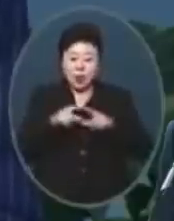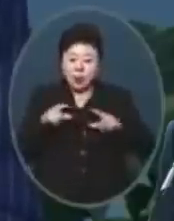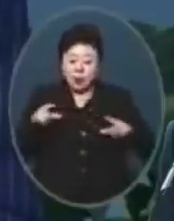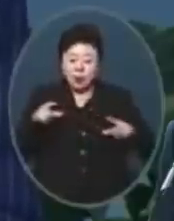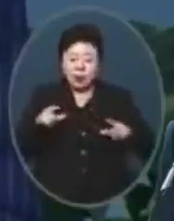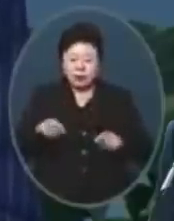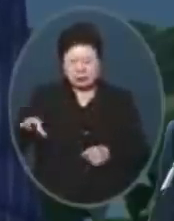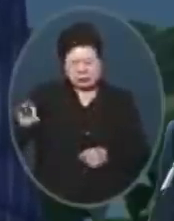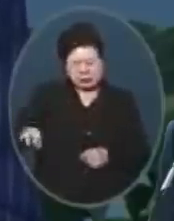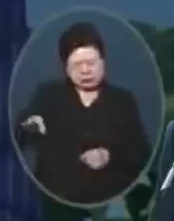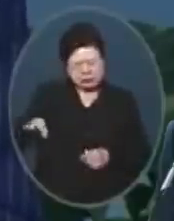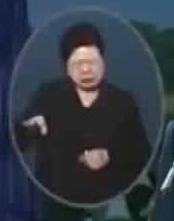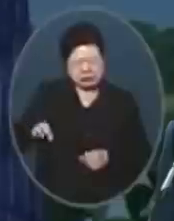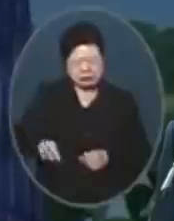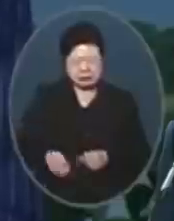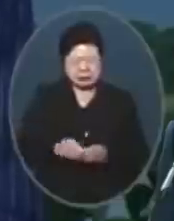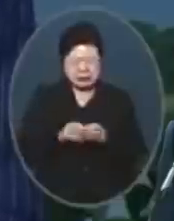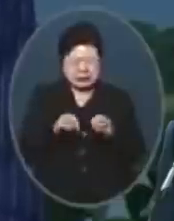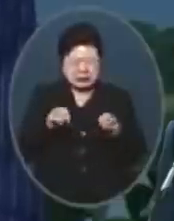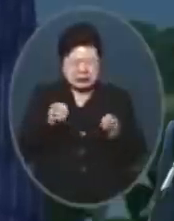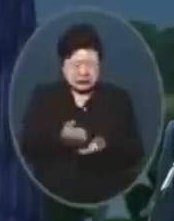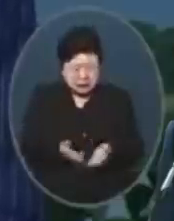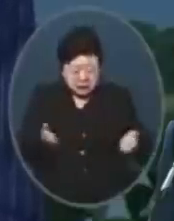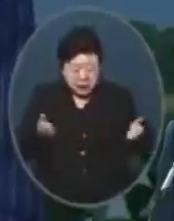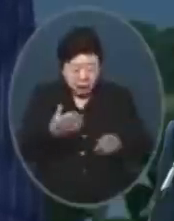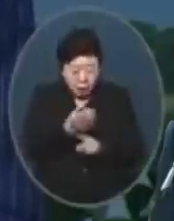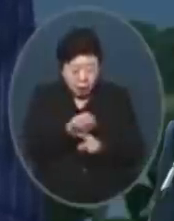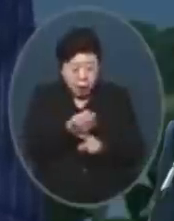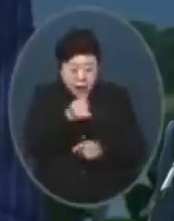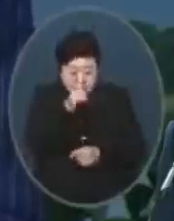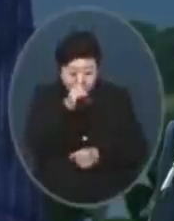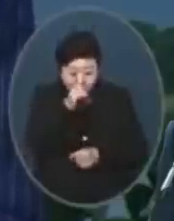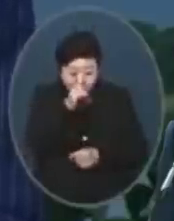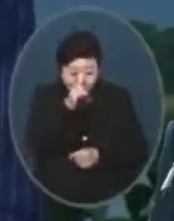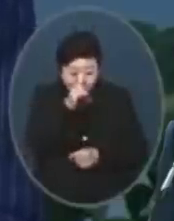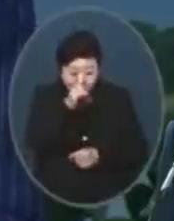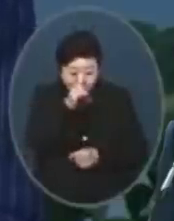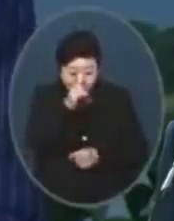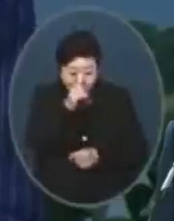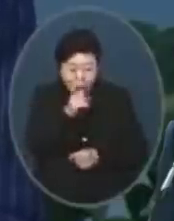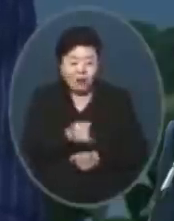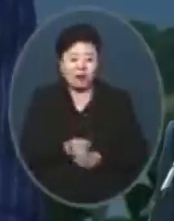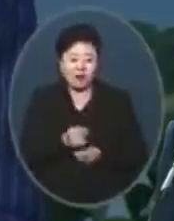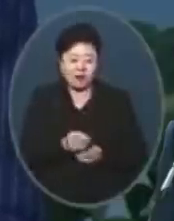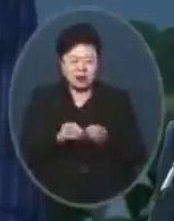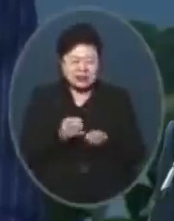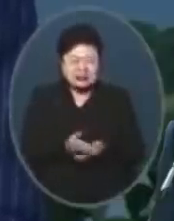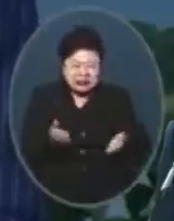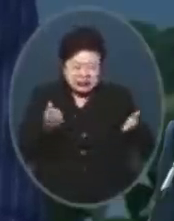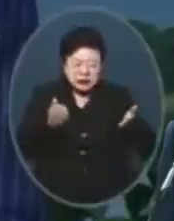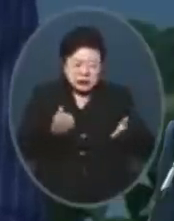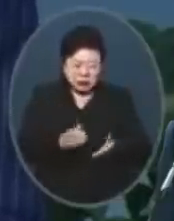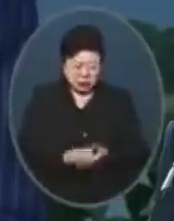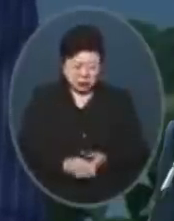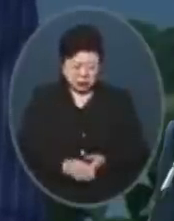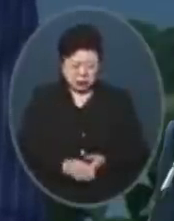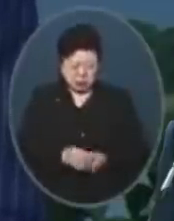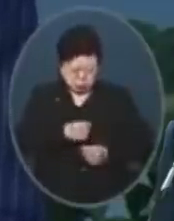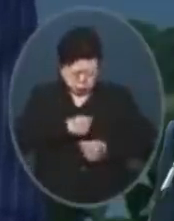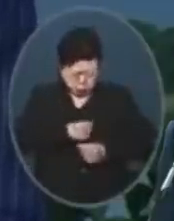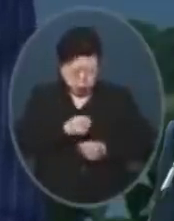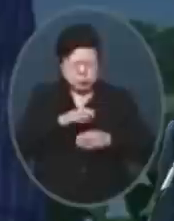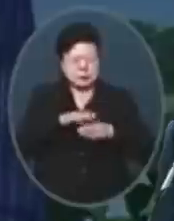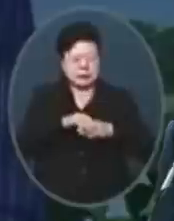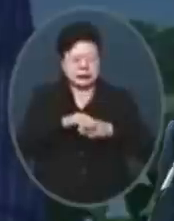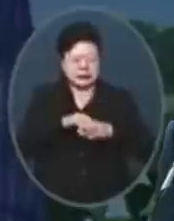별 볼 일 없는 질그릇에 보배가 들어있으니 그 질그릇 자체도 잘못 손댔다가는 큰일 나는 것입니다.